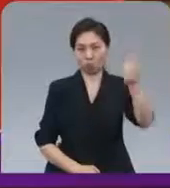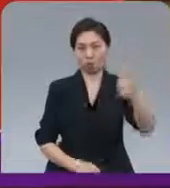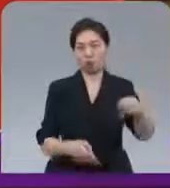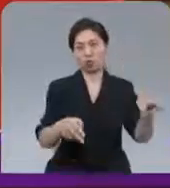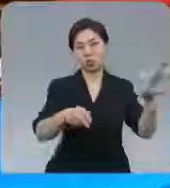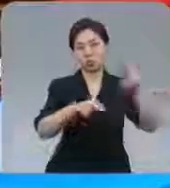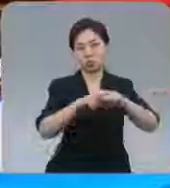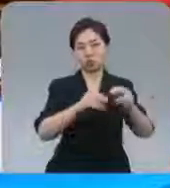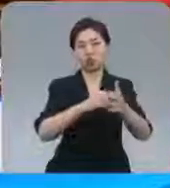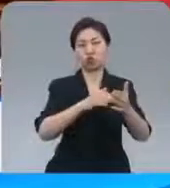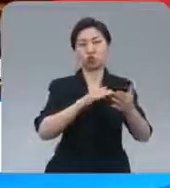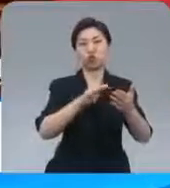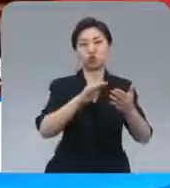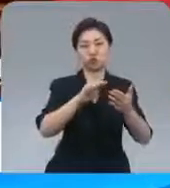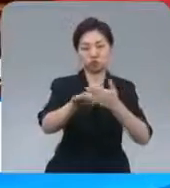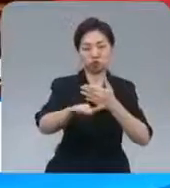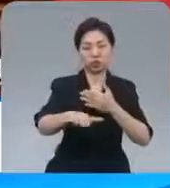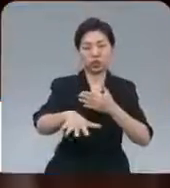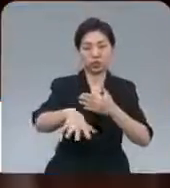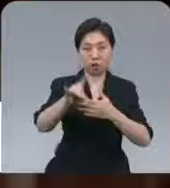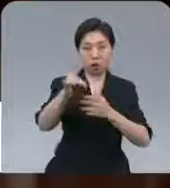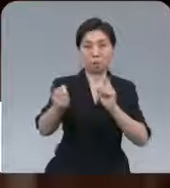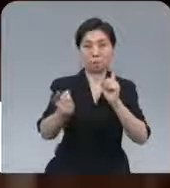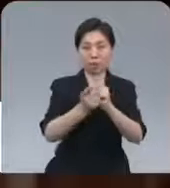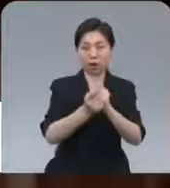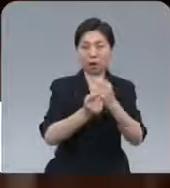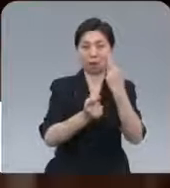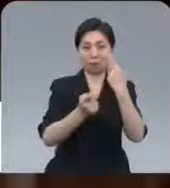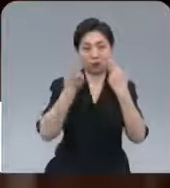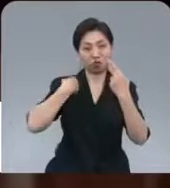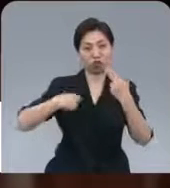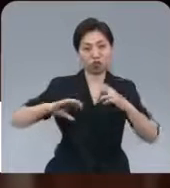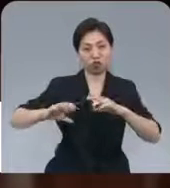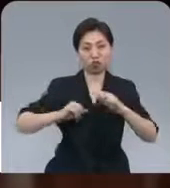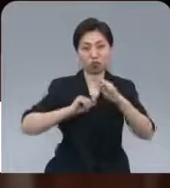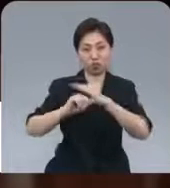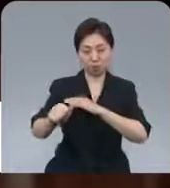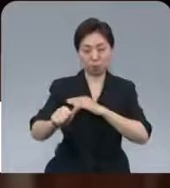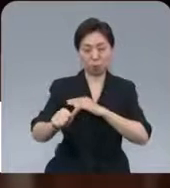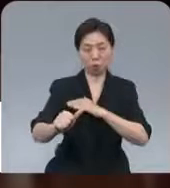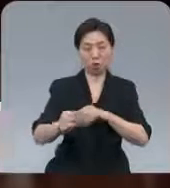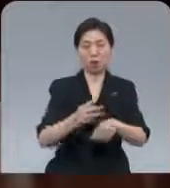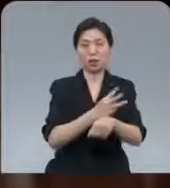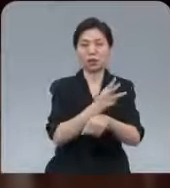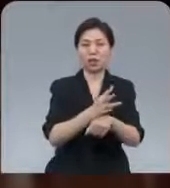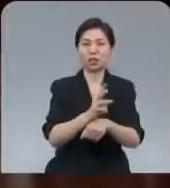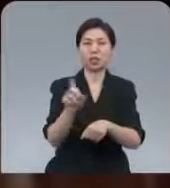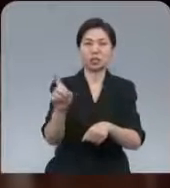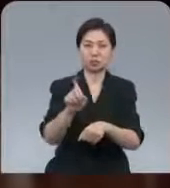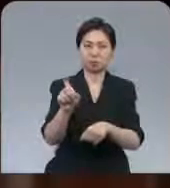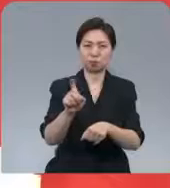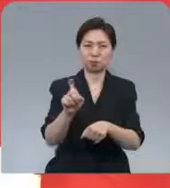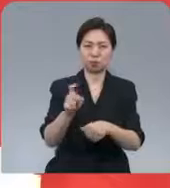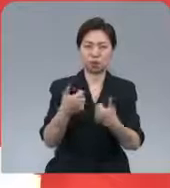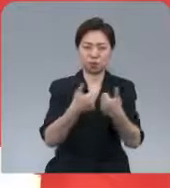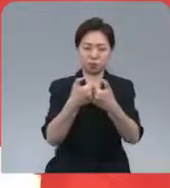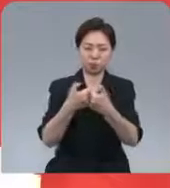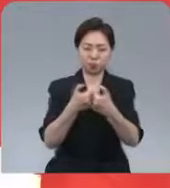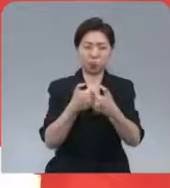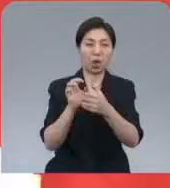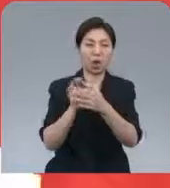президент сша джо байден и председатель кнр си цзиньпин обсудили в ходе саммита прошедшего 16 ноября формате